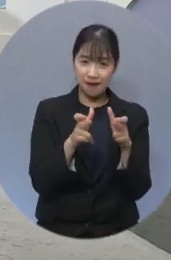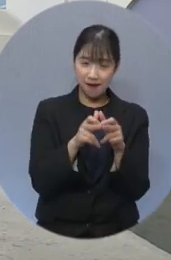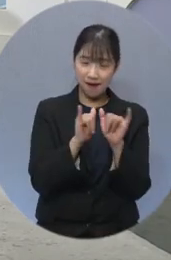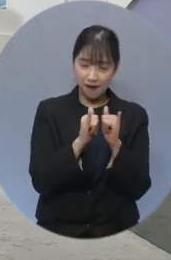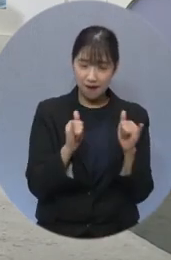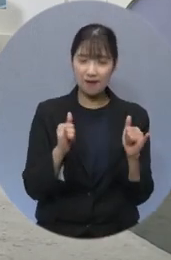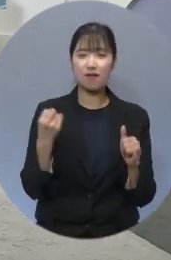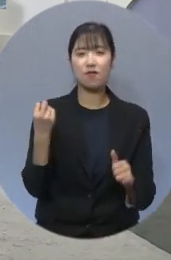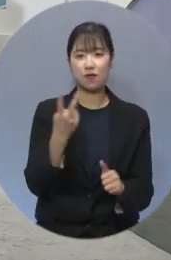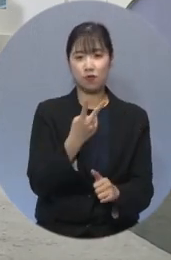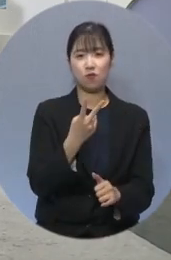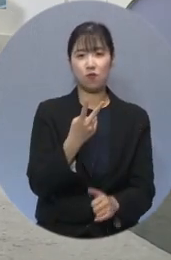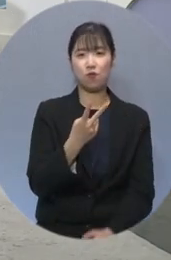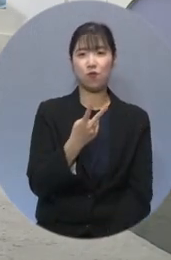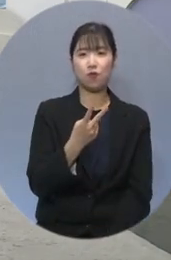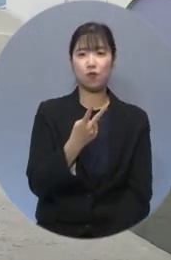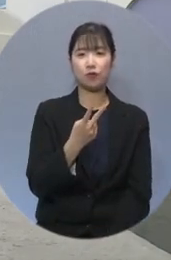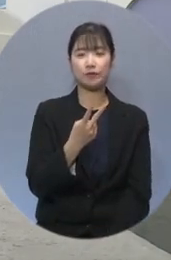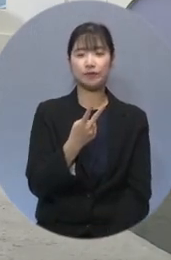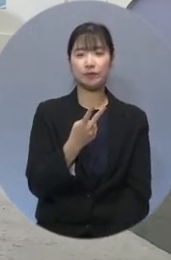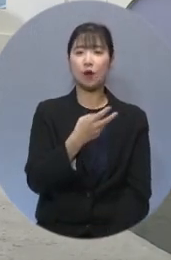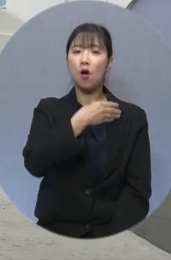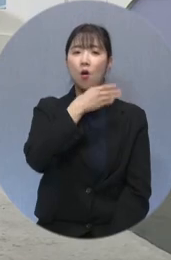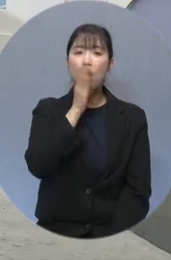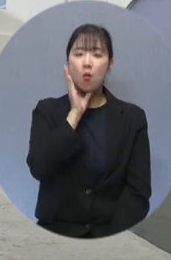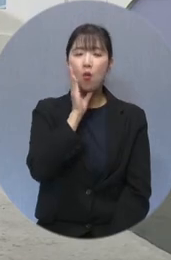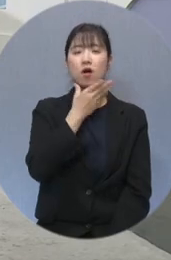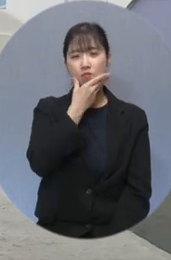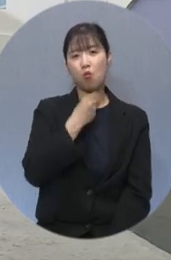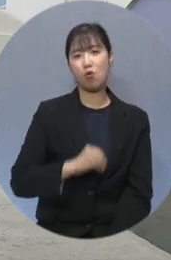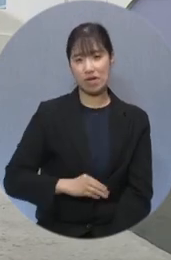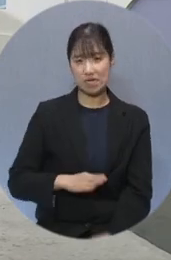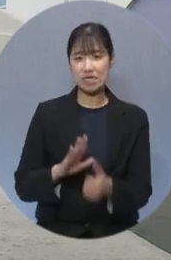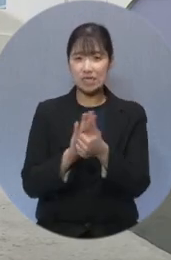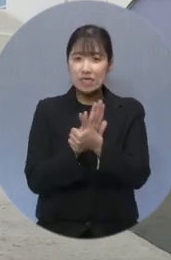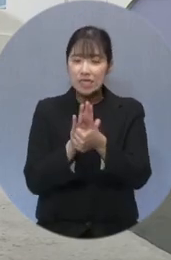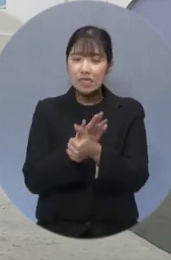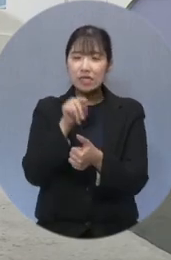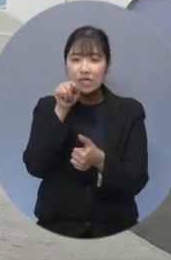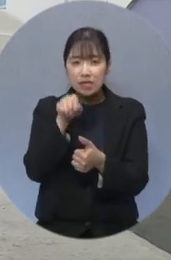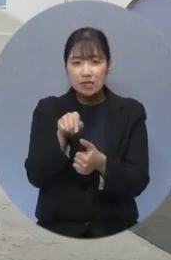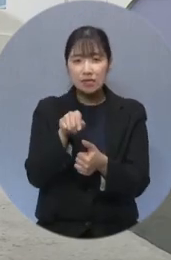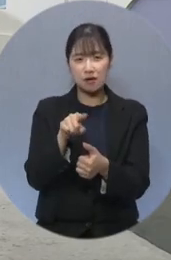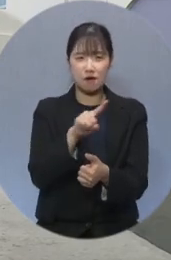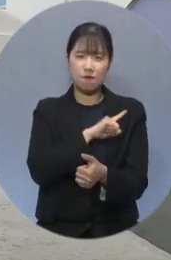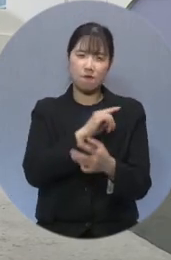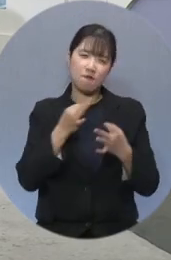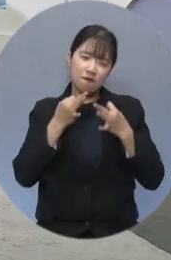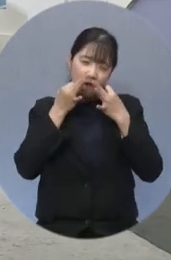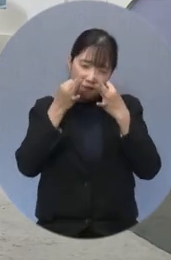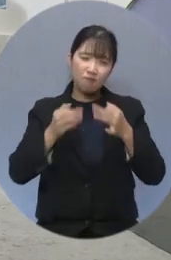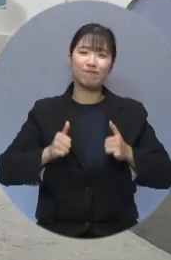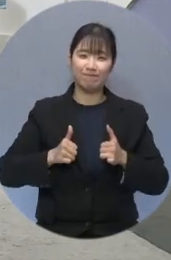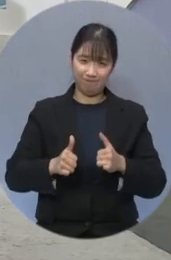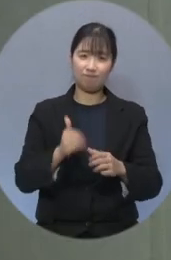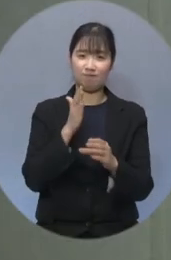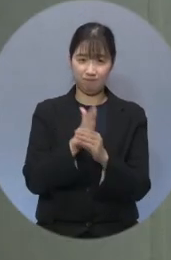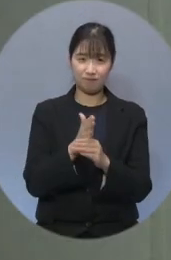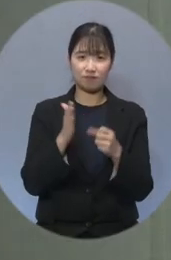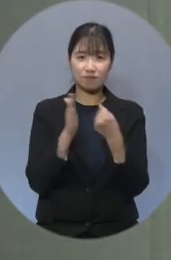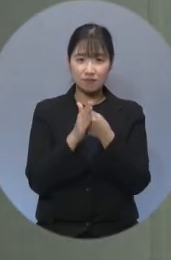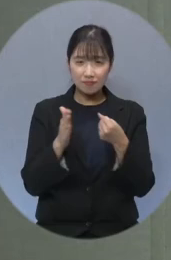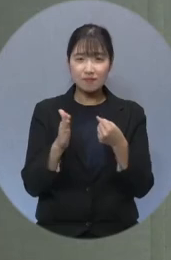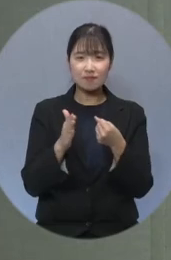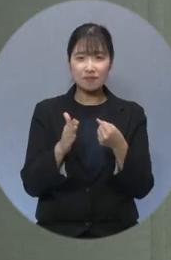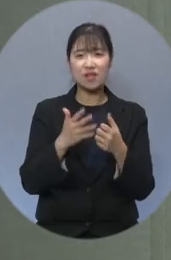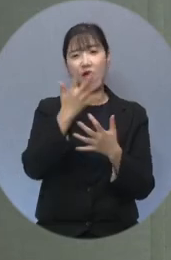장애인들이라든가 또 노인 복지 이런 쪽에 최선을 다하고 있어요. 그래서